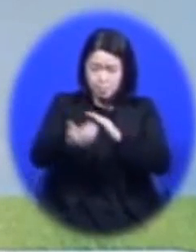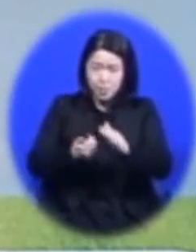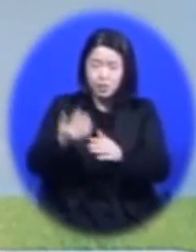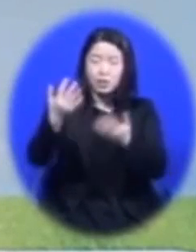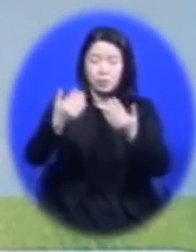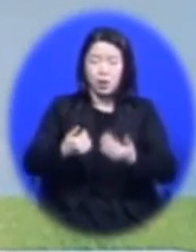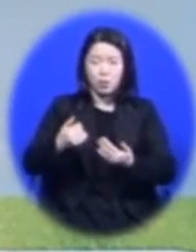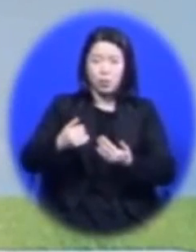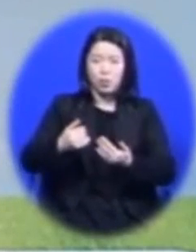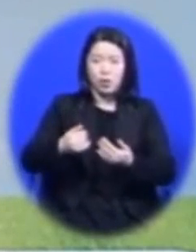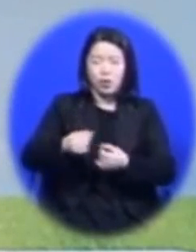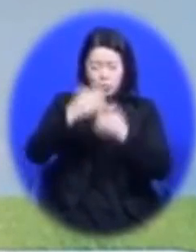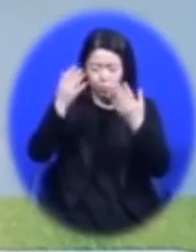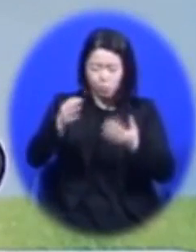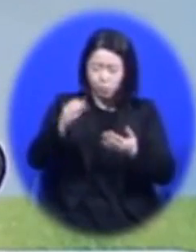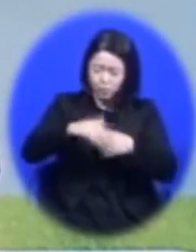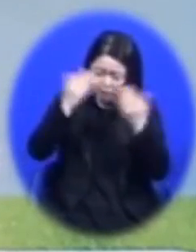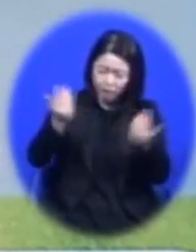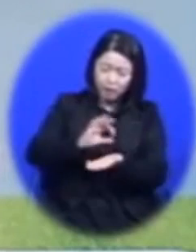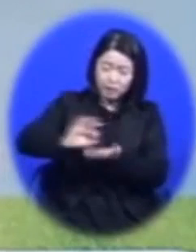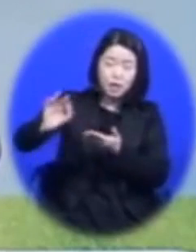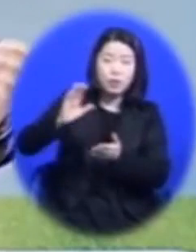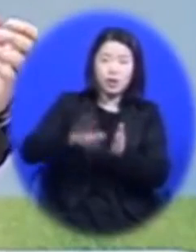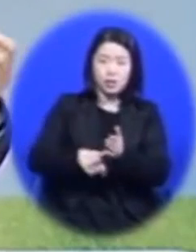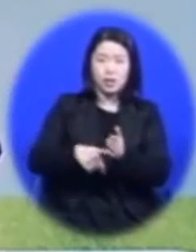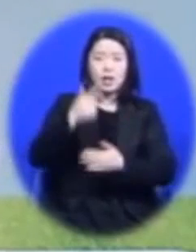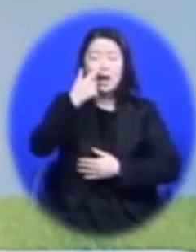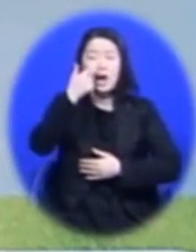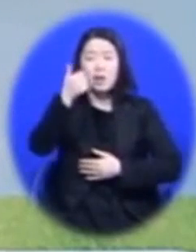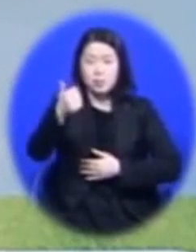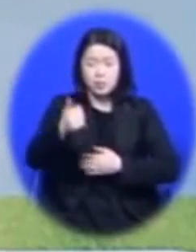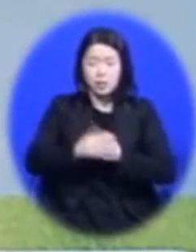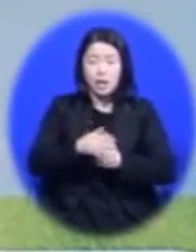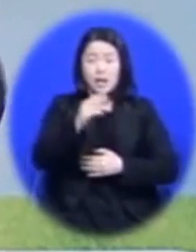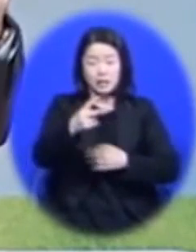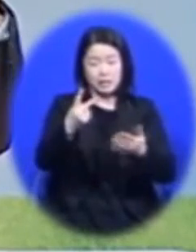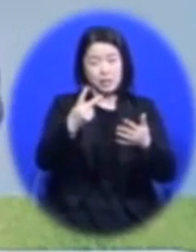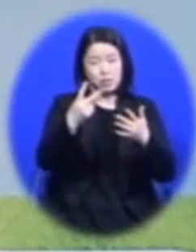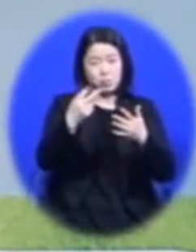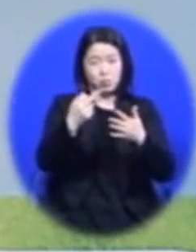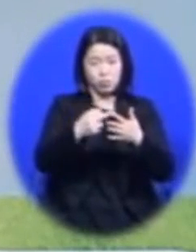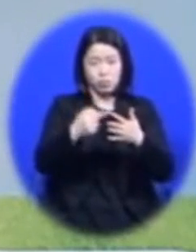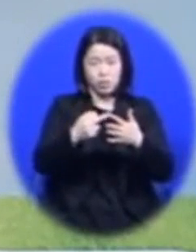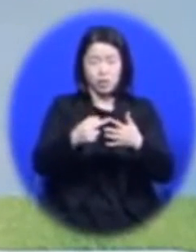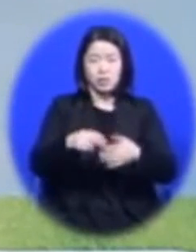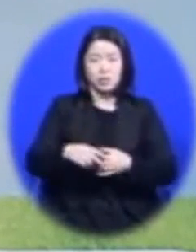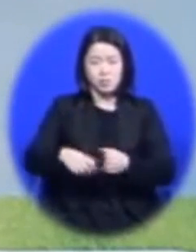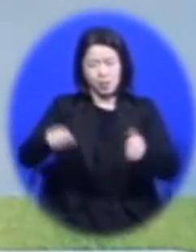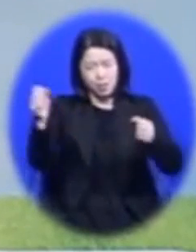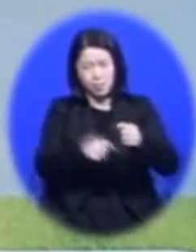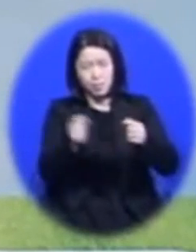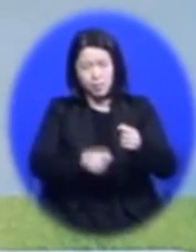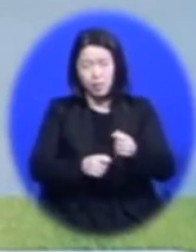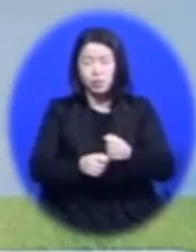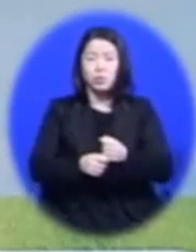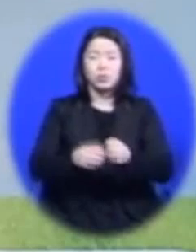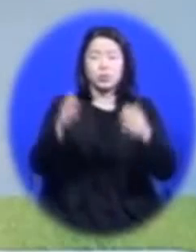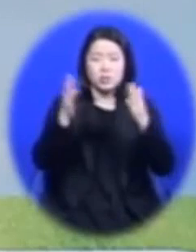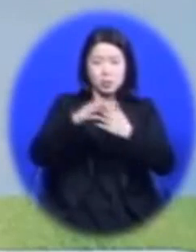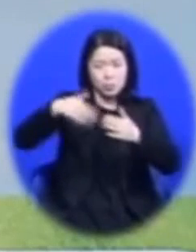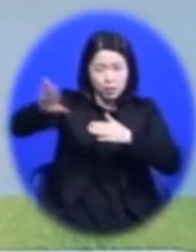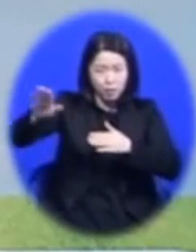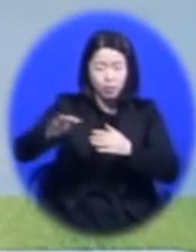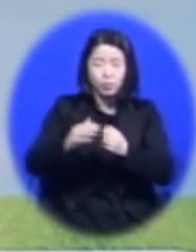쓸 때 아버지가 그 둘째 아들 몽둥이로 때리고 집에서